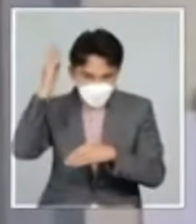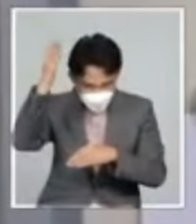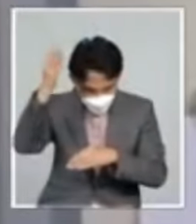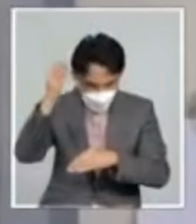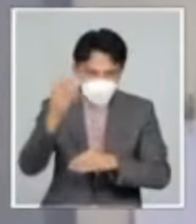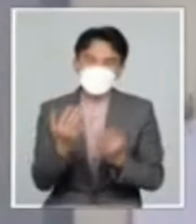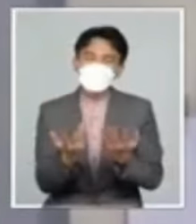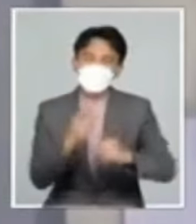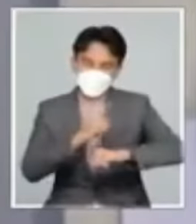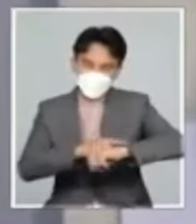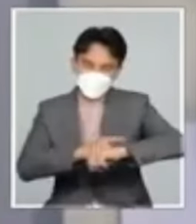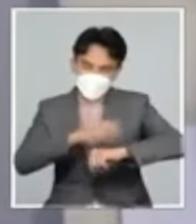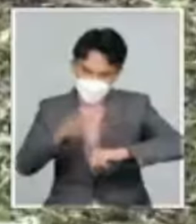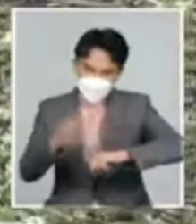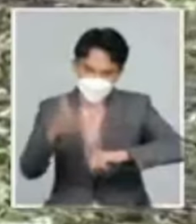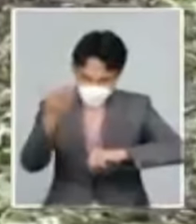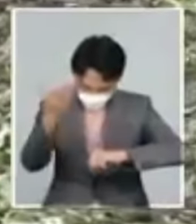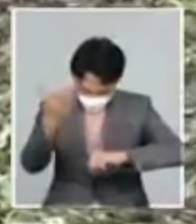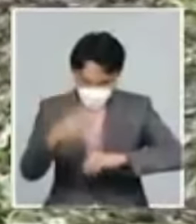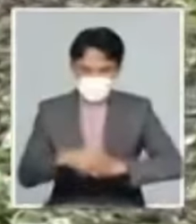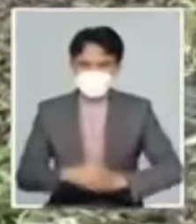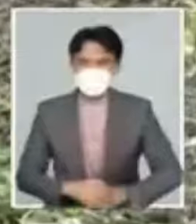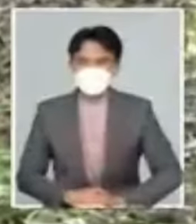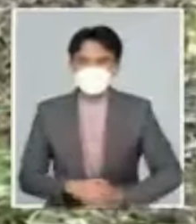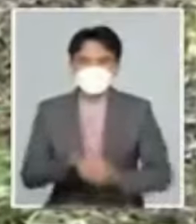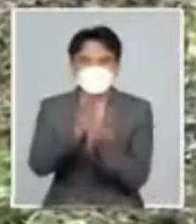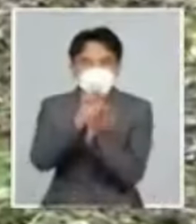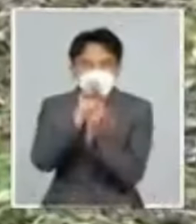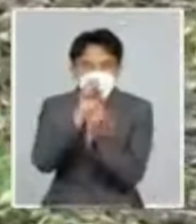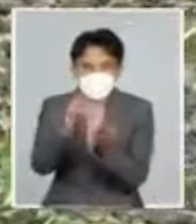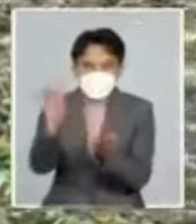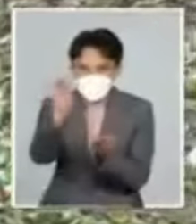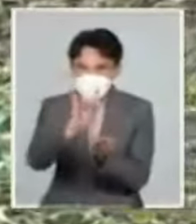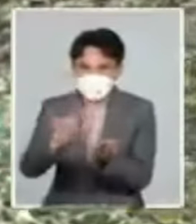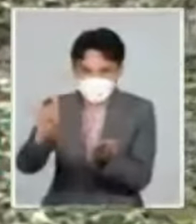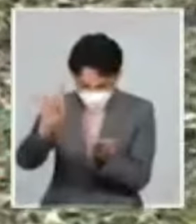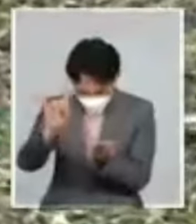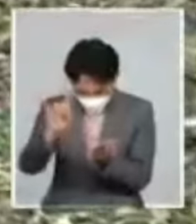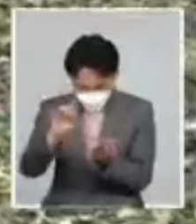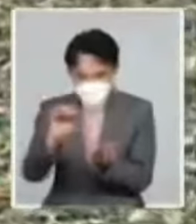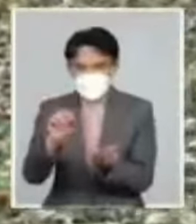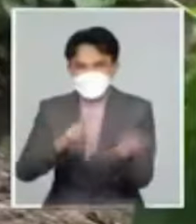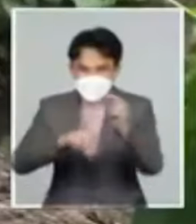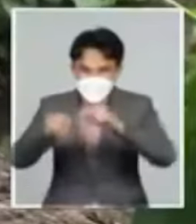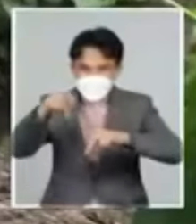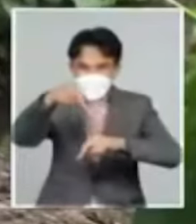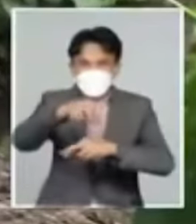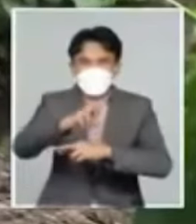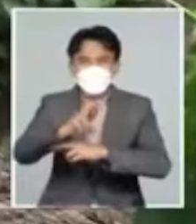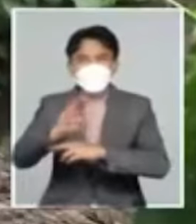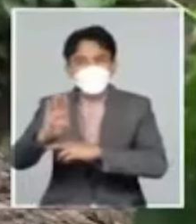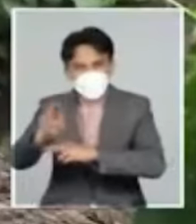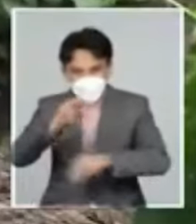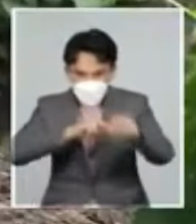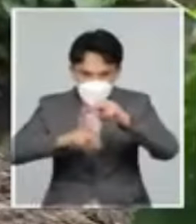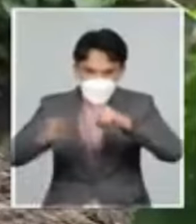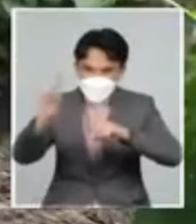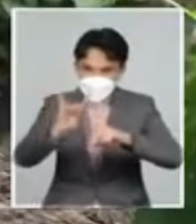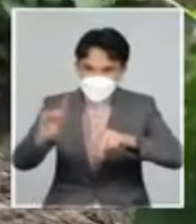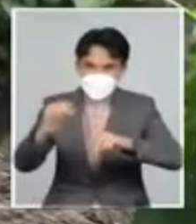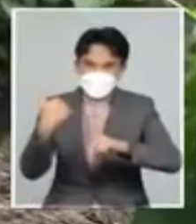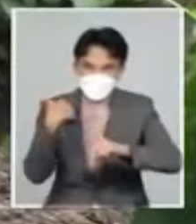าพอสมควรเชียวล่ะนะครับการที่ตัวทองเนี่ยเป็นสัตว์คุ้มครองอ่ะดีอยู่แล้วแต่ว่าเรา